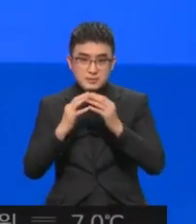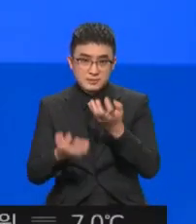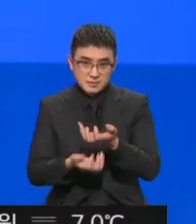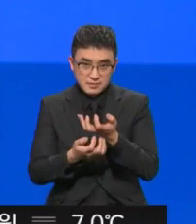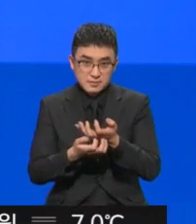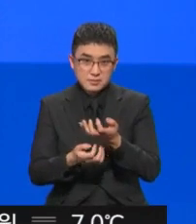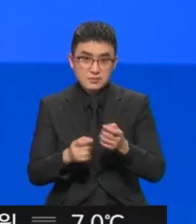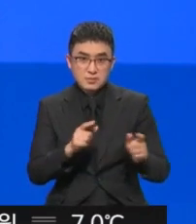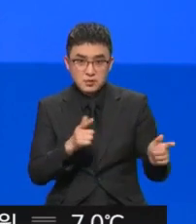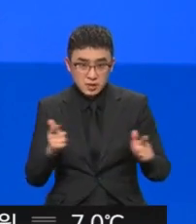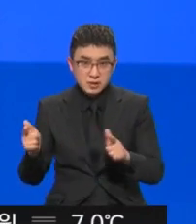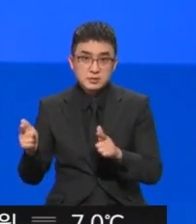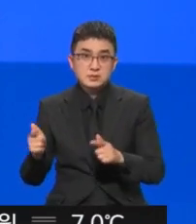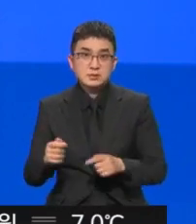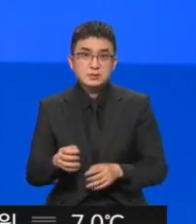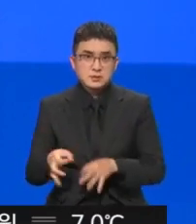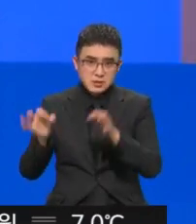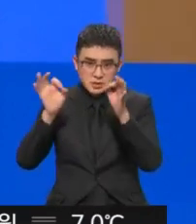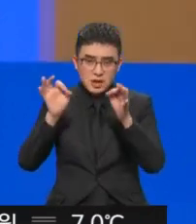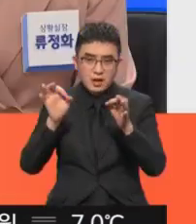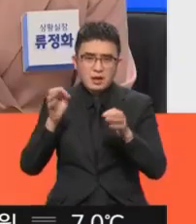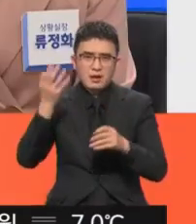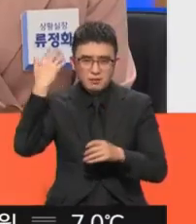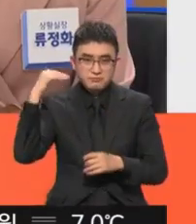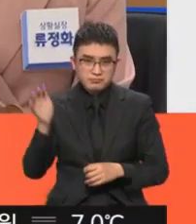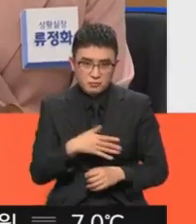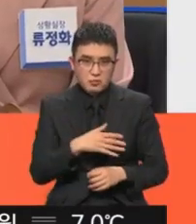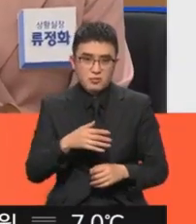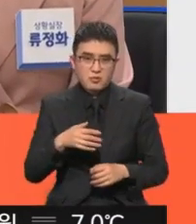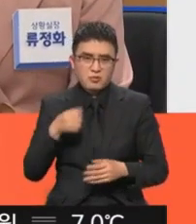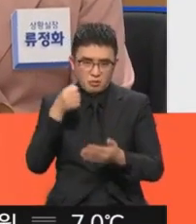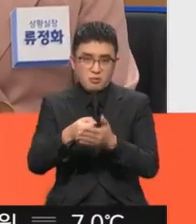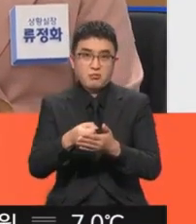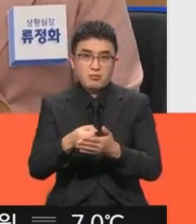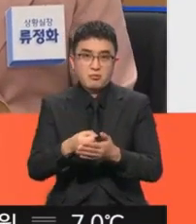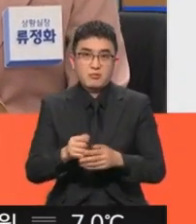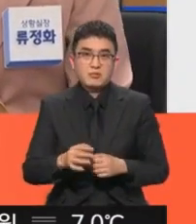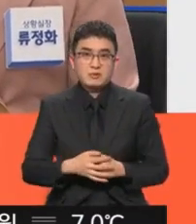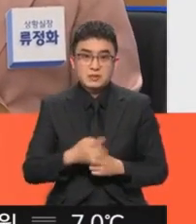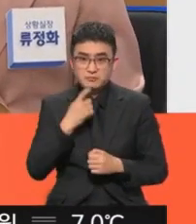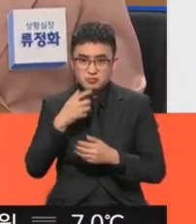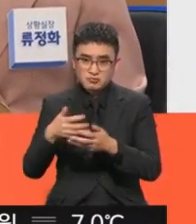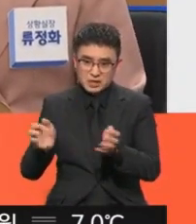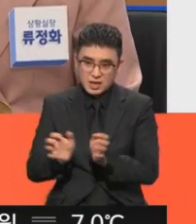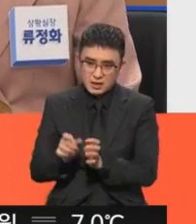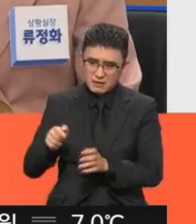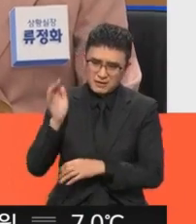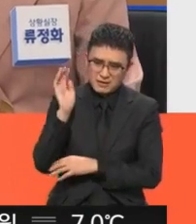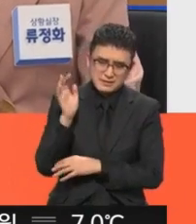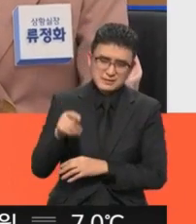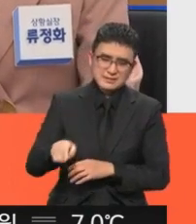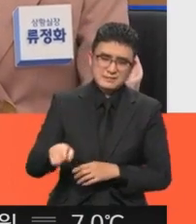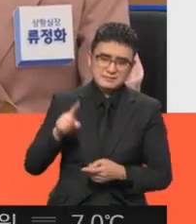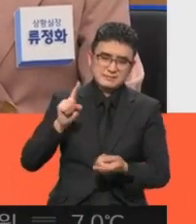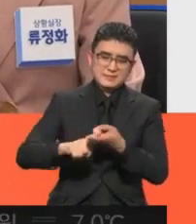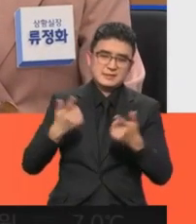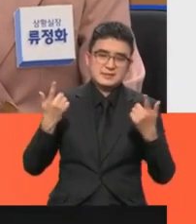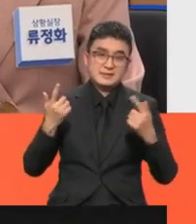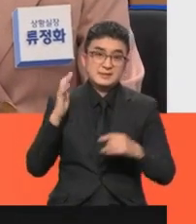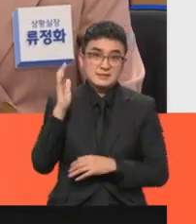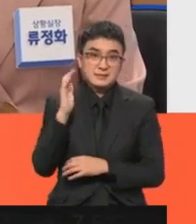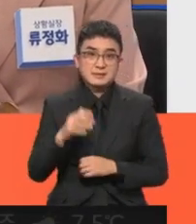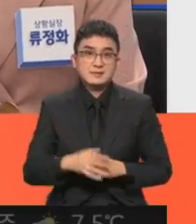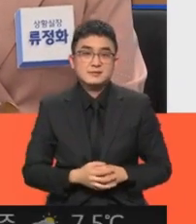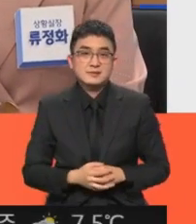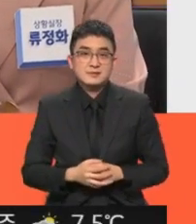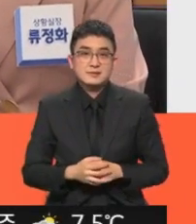전반적인 지원이 필요하다 이런 민주당이 주장에 대해서도 부정적이었습니다 윤석열 정부가 기초수급자와 차상위계층에 대한